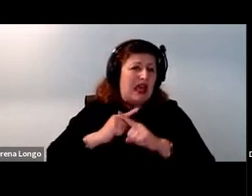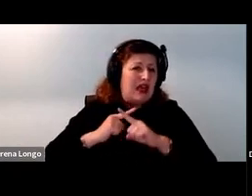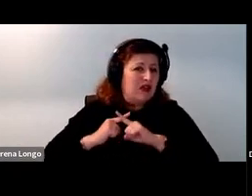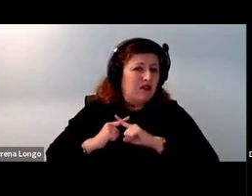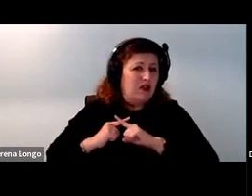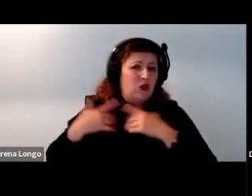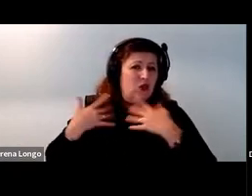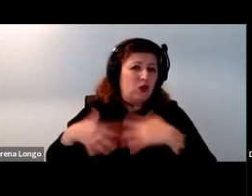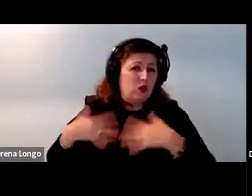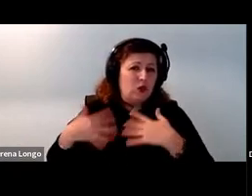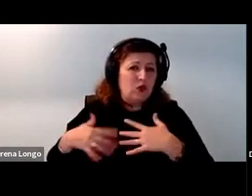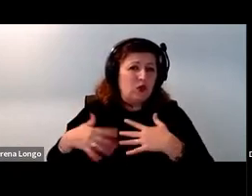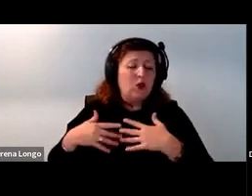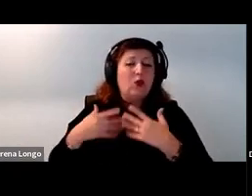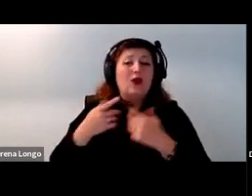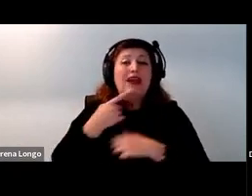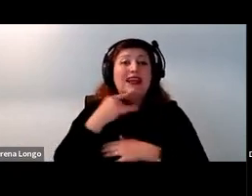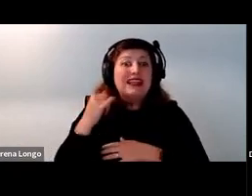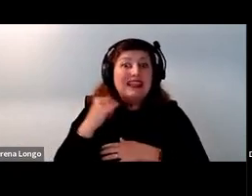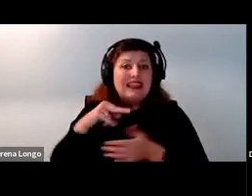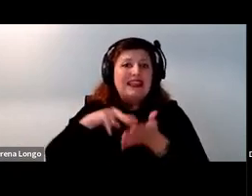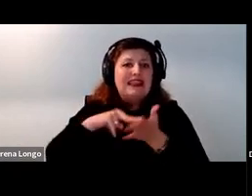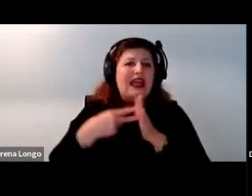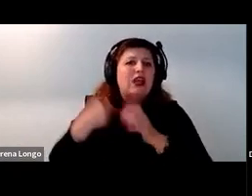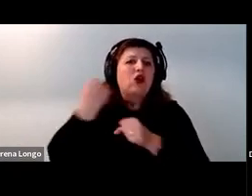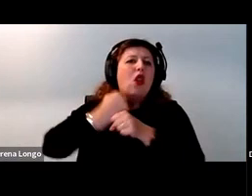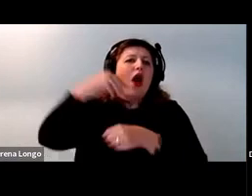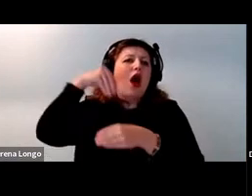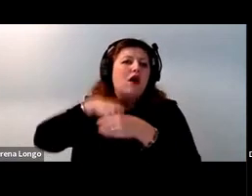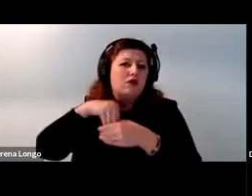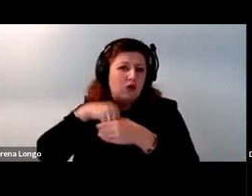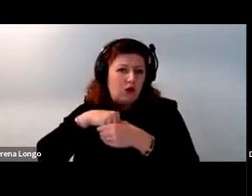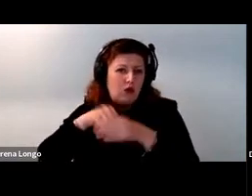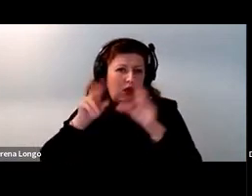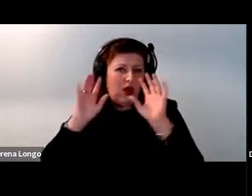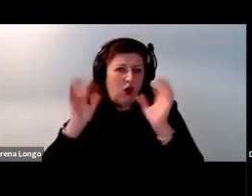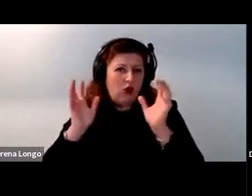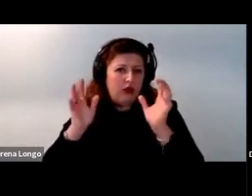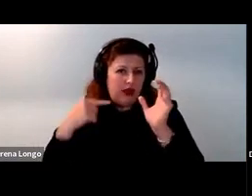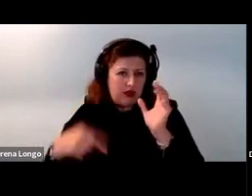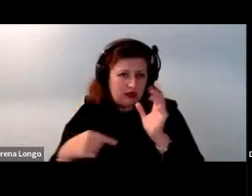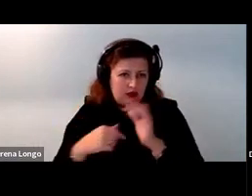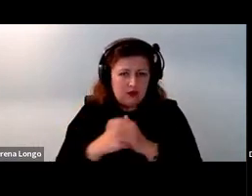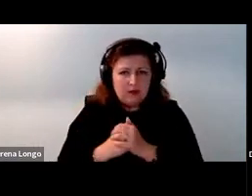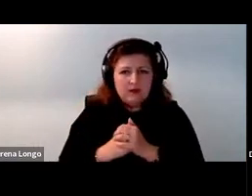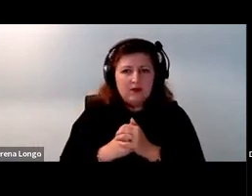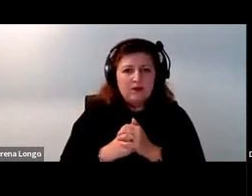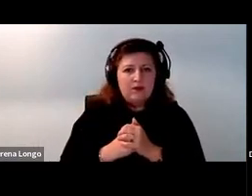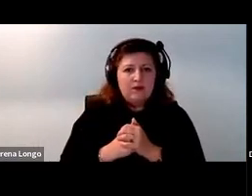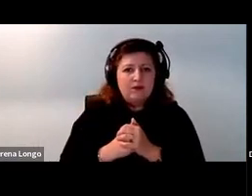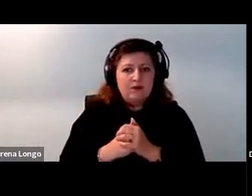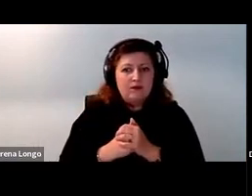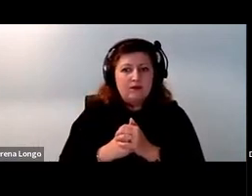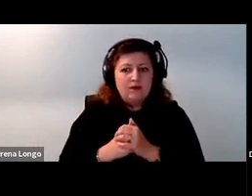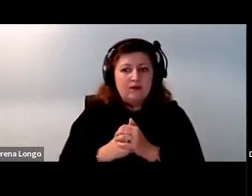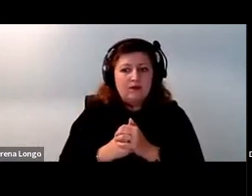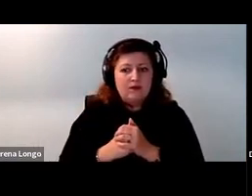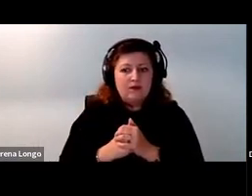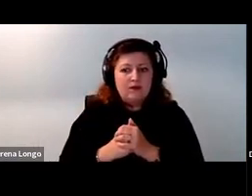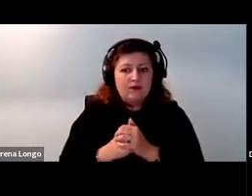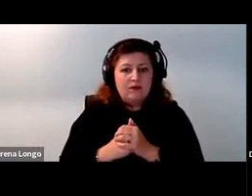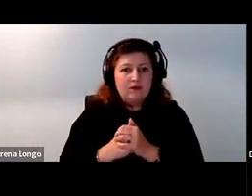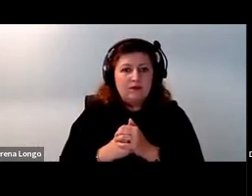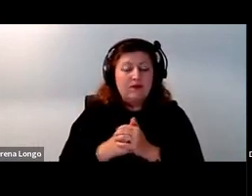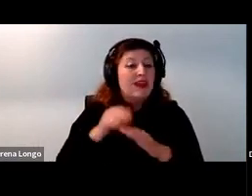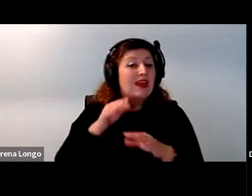da parte dei tanti tecnici che operano in questi contesti. Ed è un'esperienza che